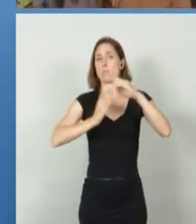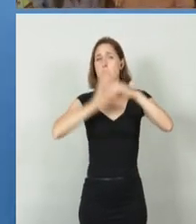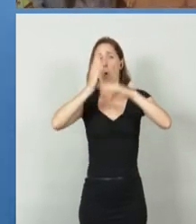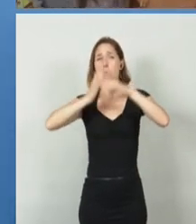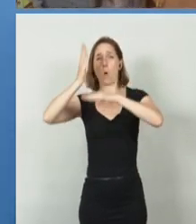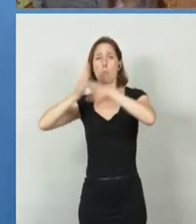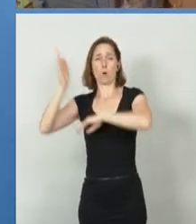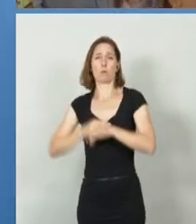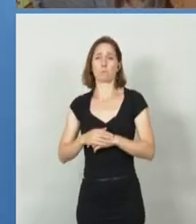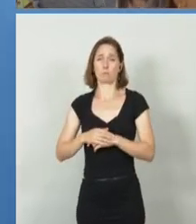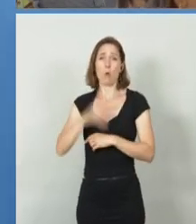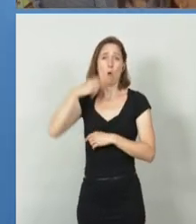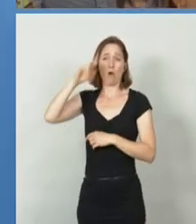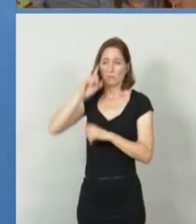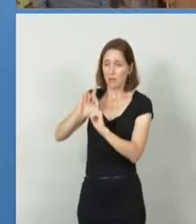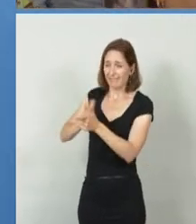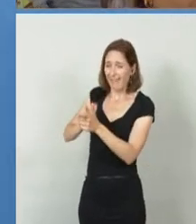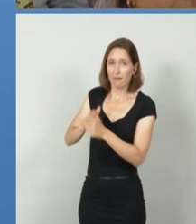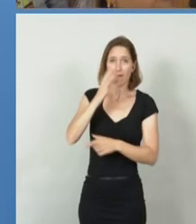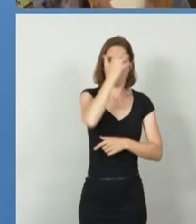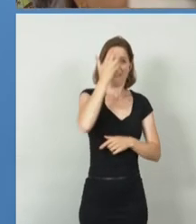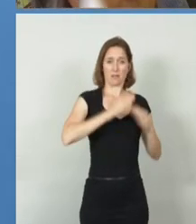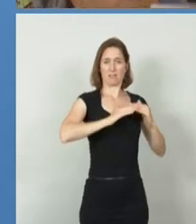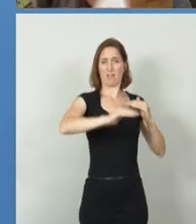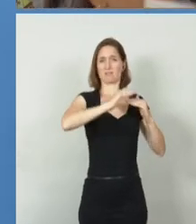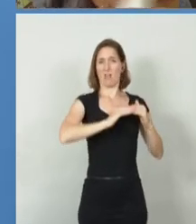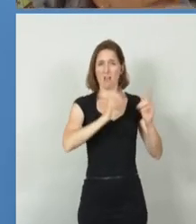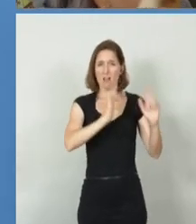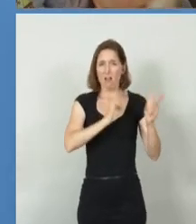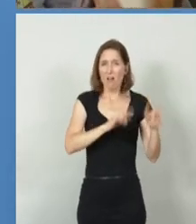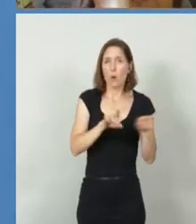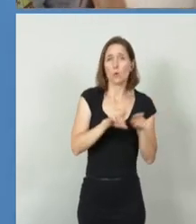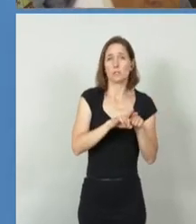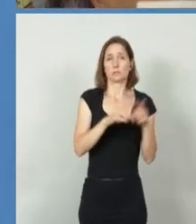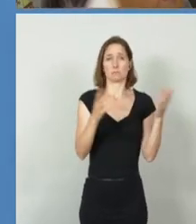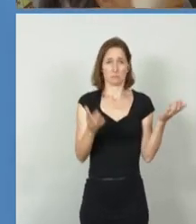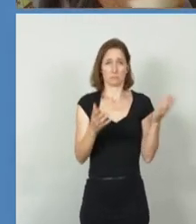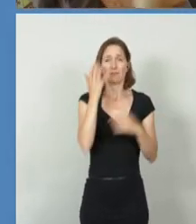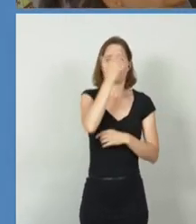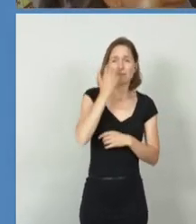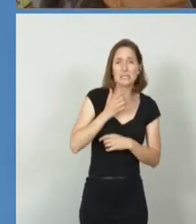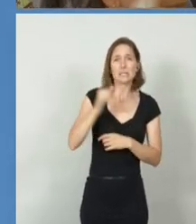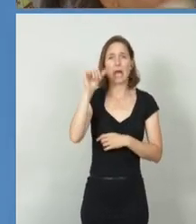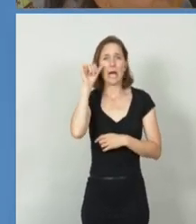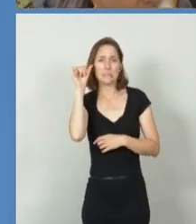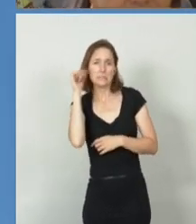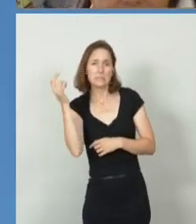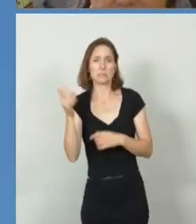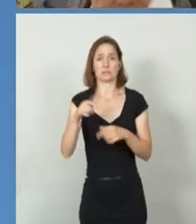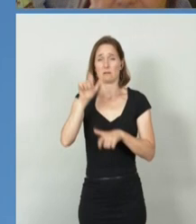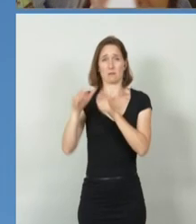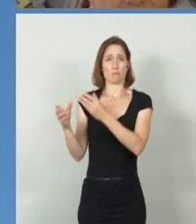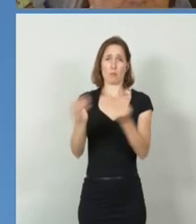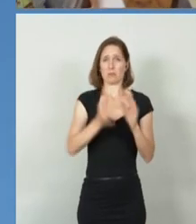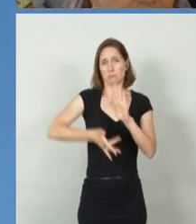Sahel guerre d'ampleur mais peu médiatisés en Afrique en Asie le tout menant encore à plus de déplacer ces multiples crises